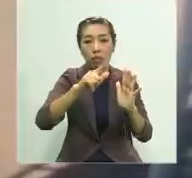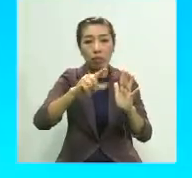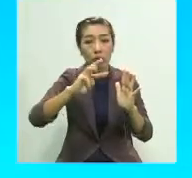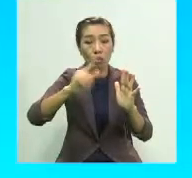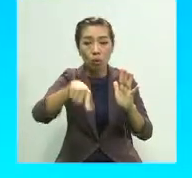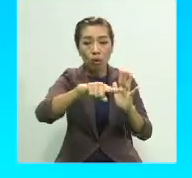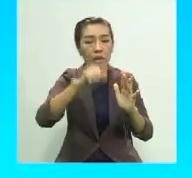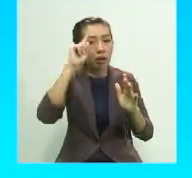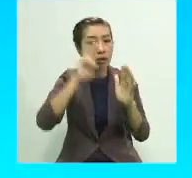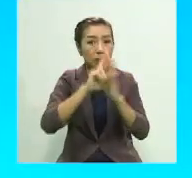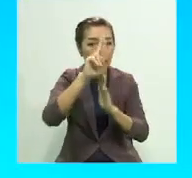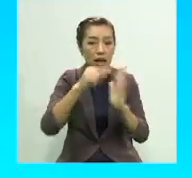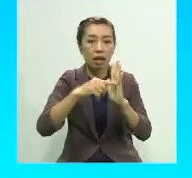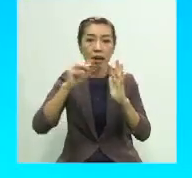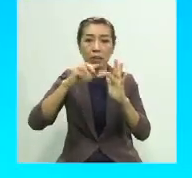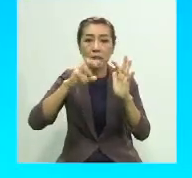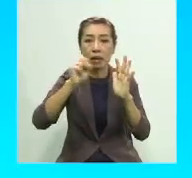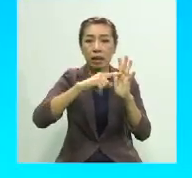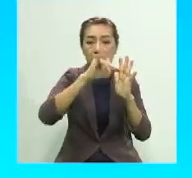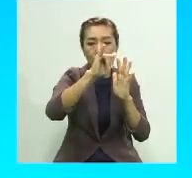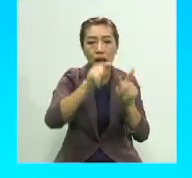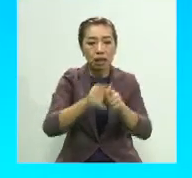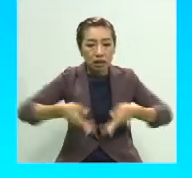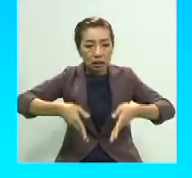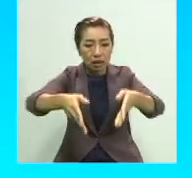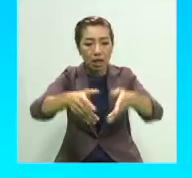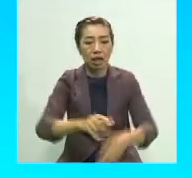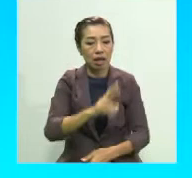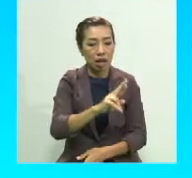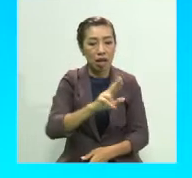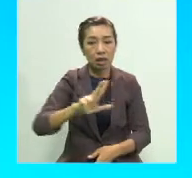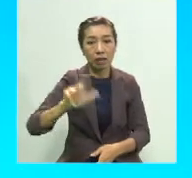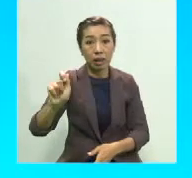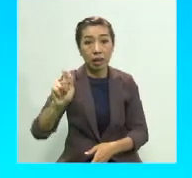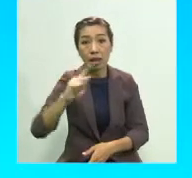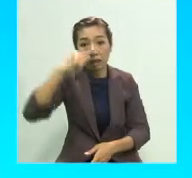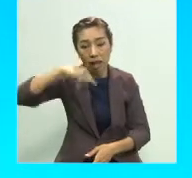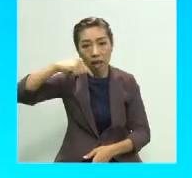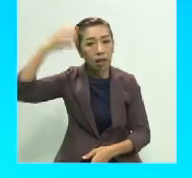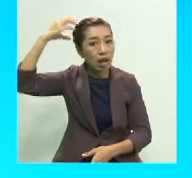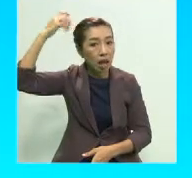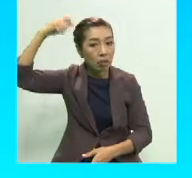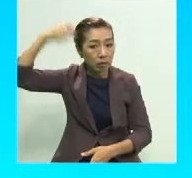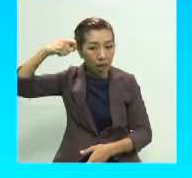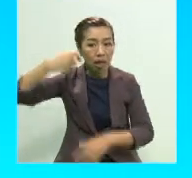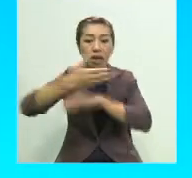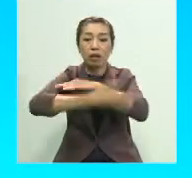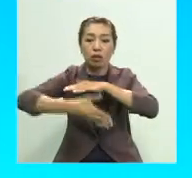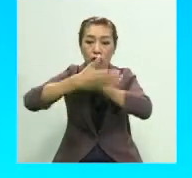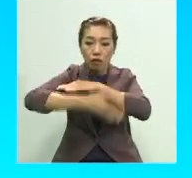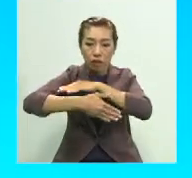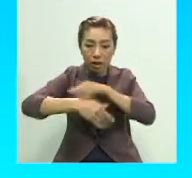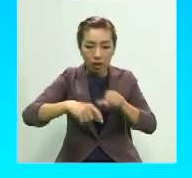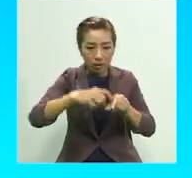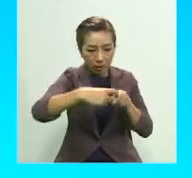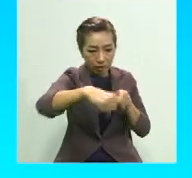และก็การท่องเที่ยวชายแดนเส้นทาง R3A นะครับหรือว่าไทยลาวเมียนมาการก่อสร้างรถไฟทางคู่สายเด่นชัยเชียง